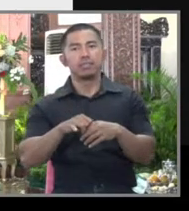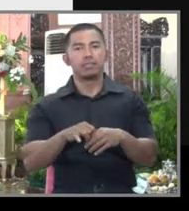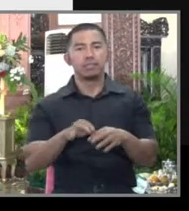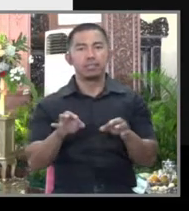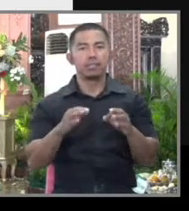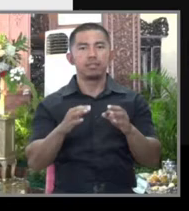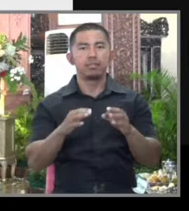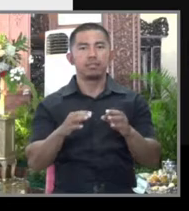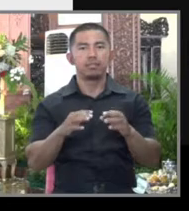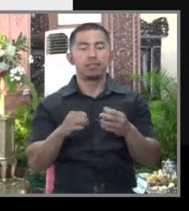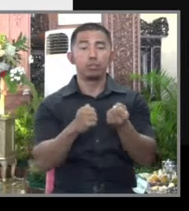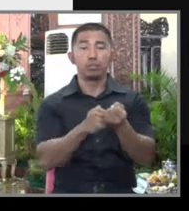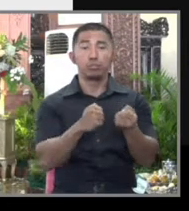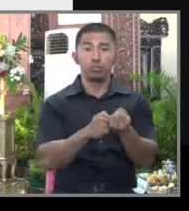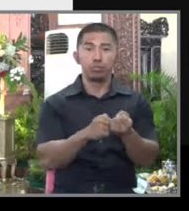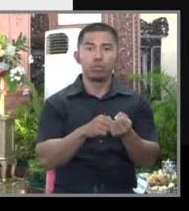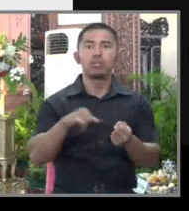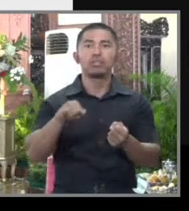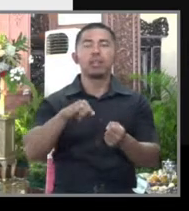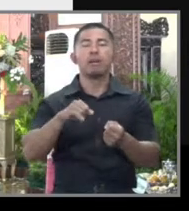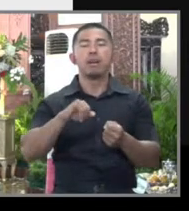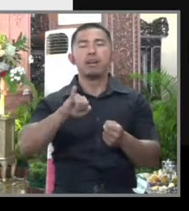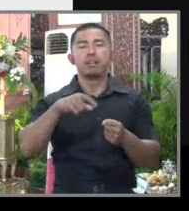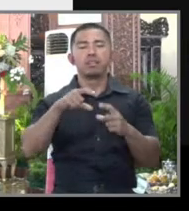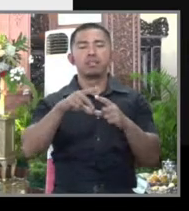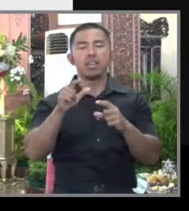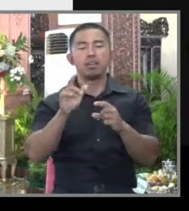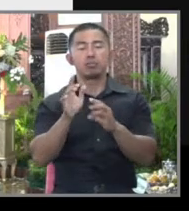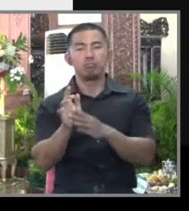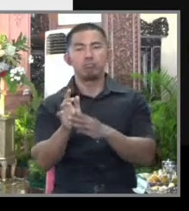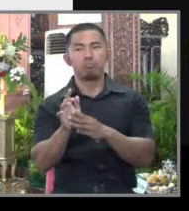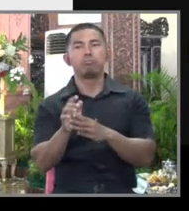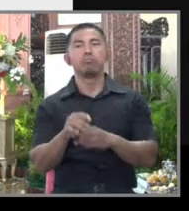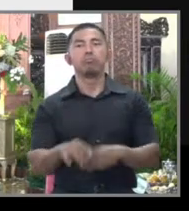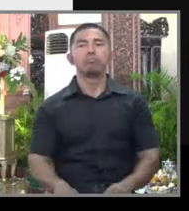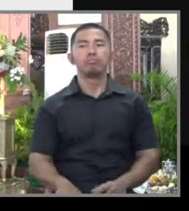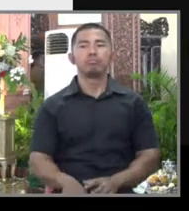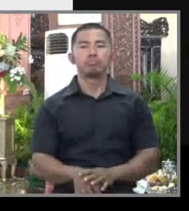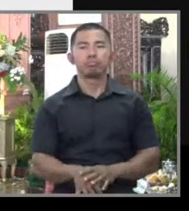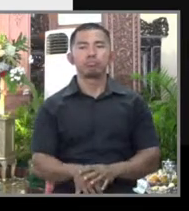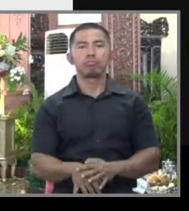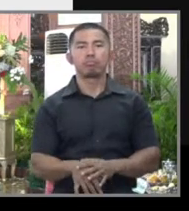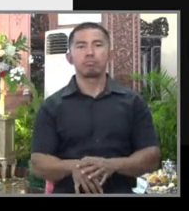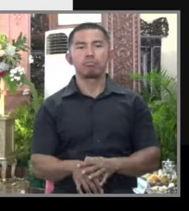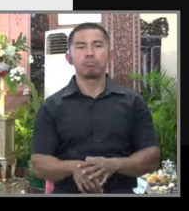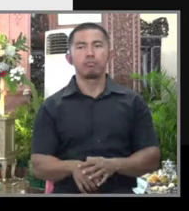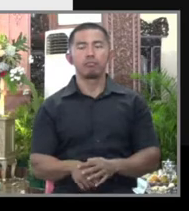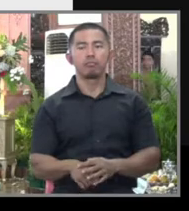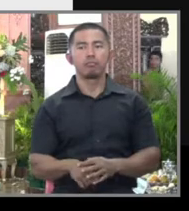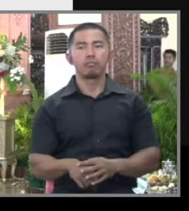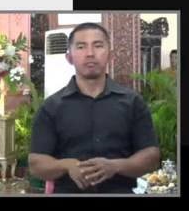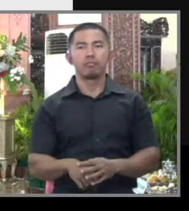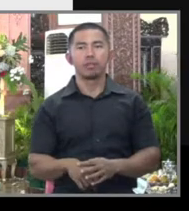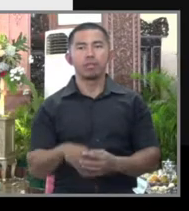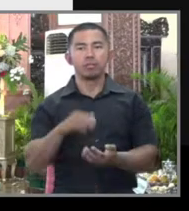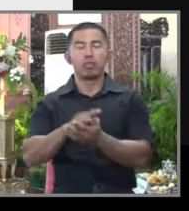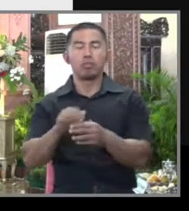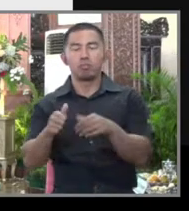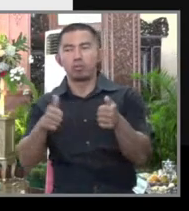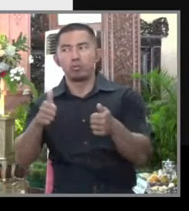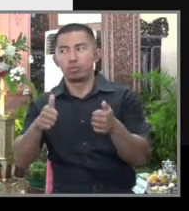adalah didukung oleh Jarum Foundation dan Sumitomo Bank. Ini sekolah animasi yang sangat luar biasa,